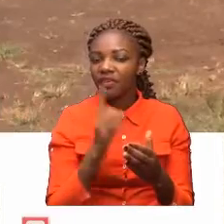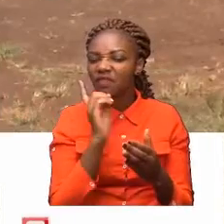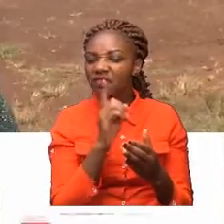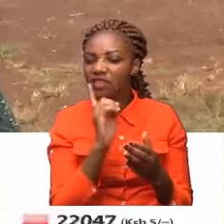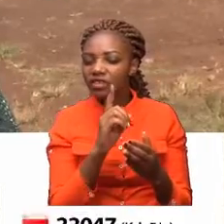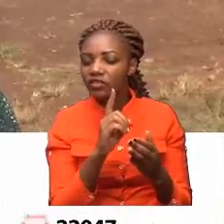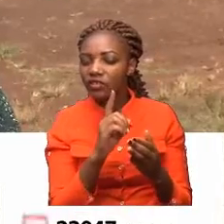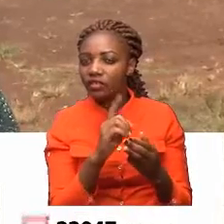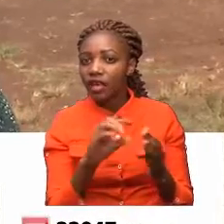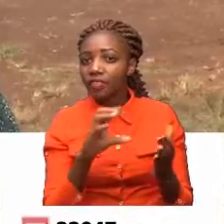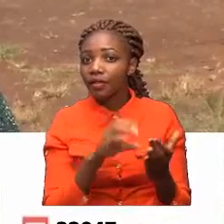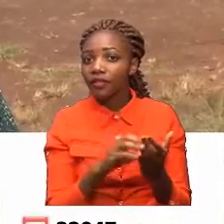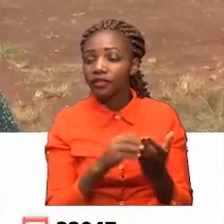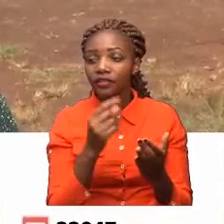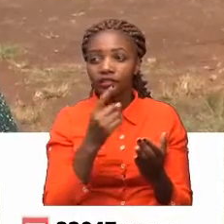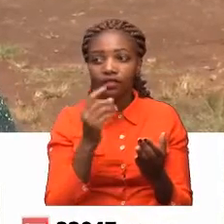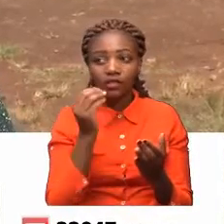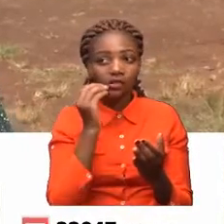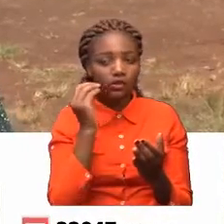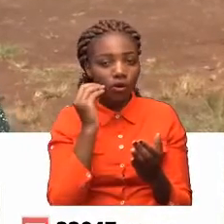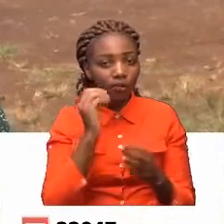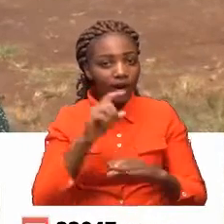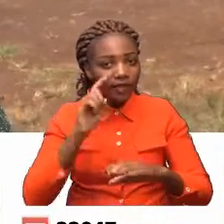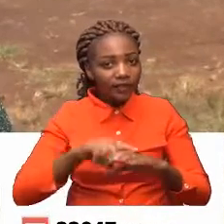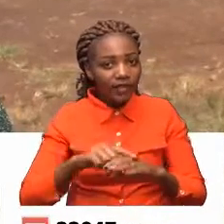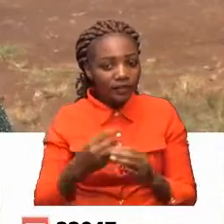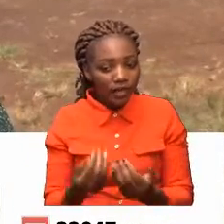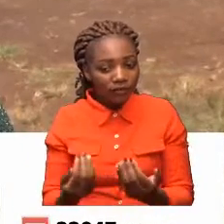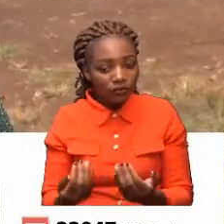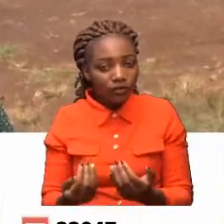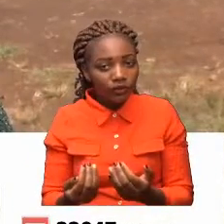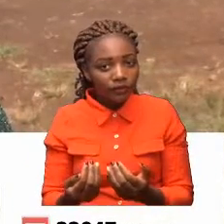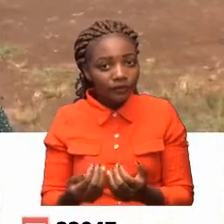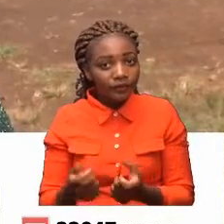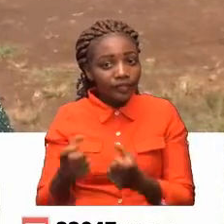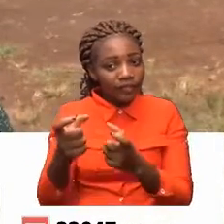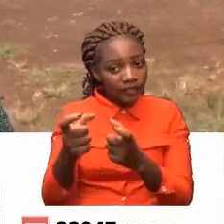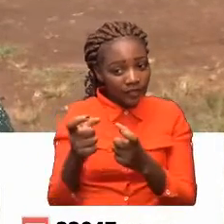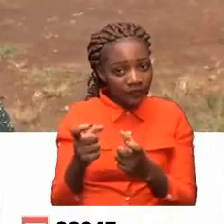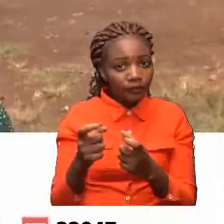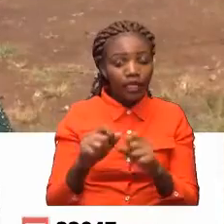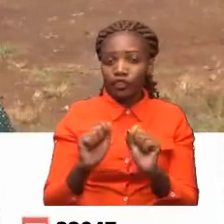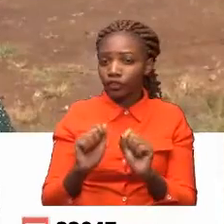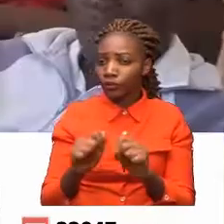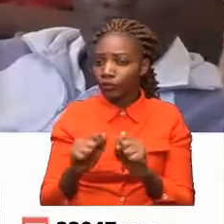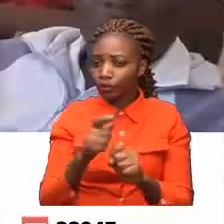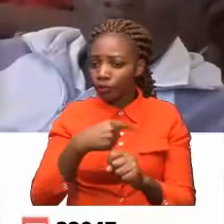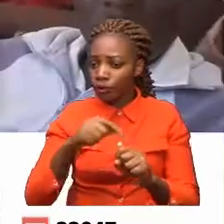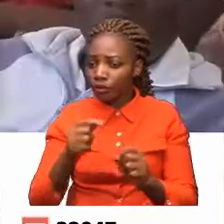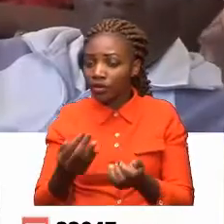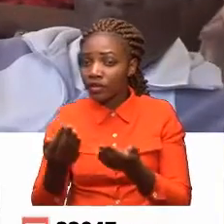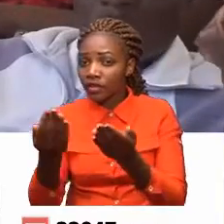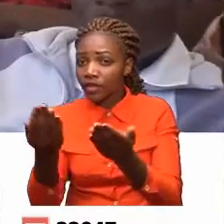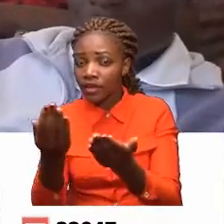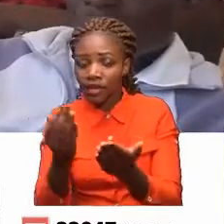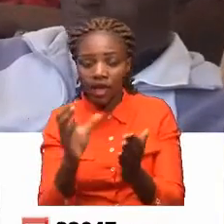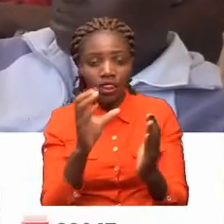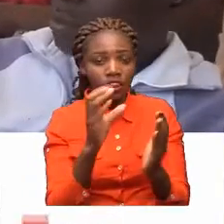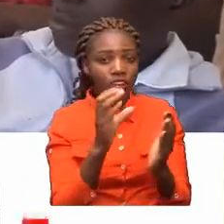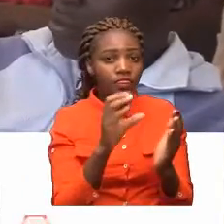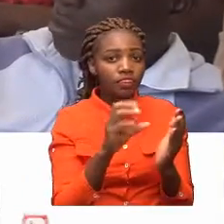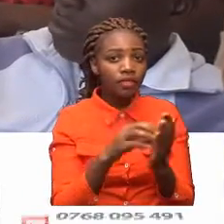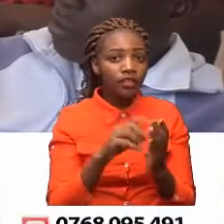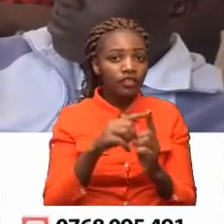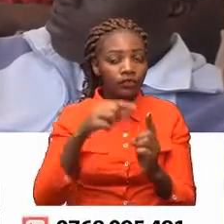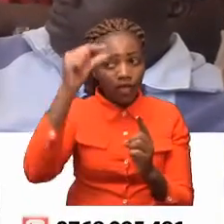nyumbani. Mtoto akidifailiwa, shughuli hiyo ifanyiwe na serikali, isifanyiwe na community. Chifu wa kata ya